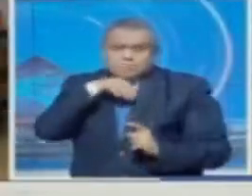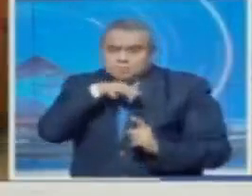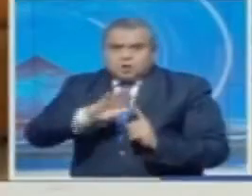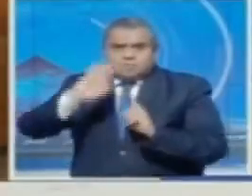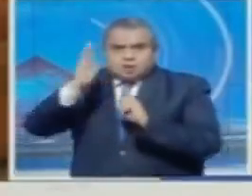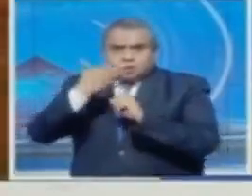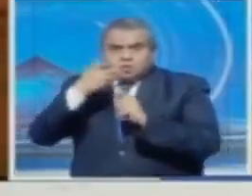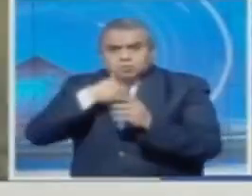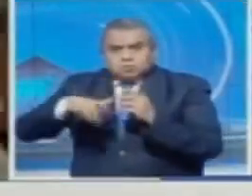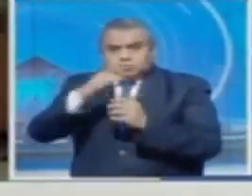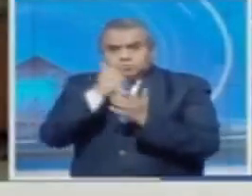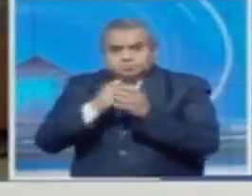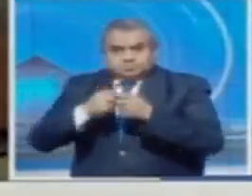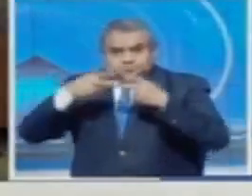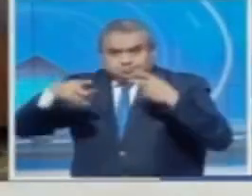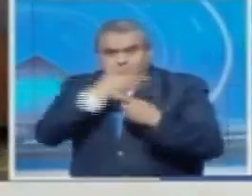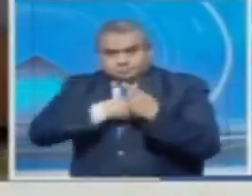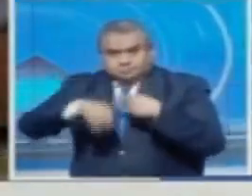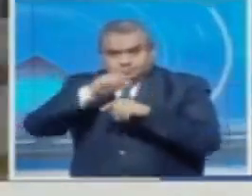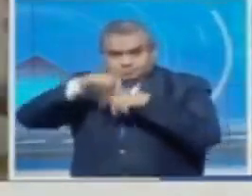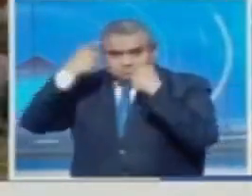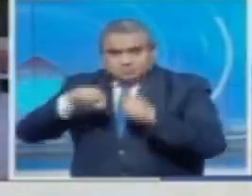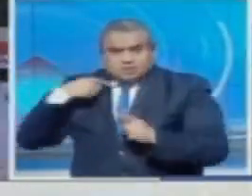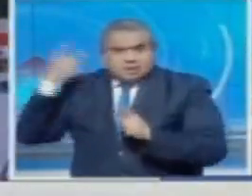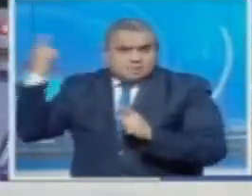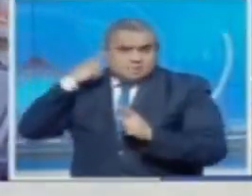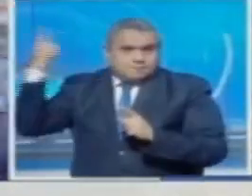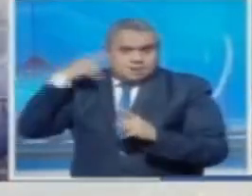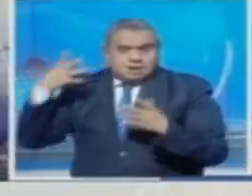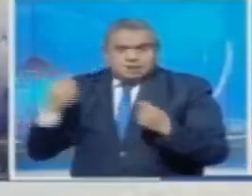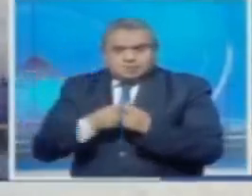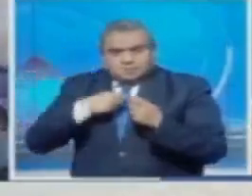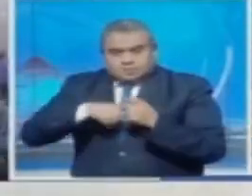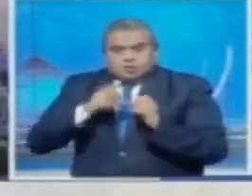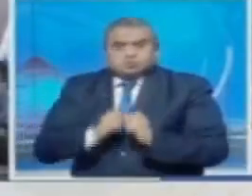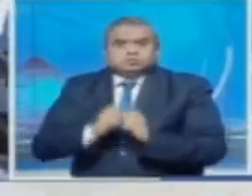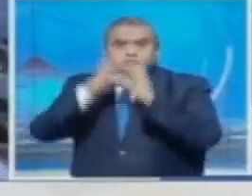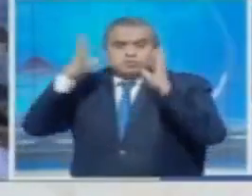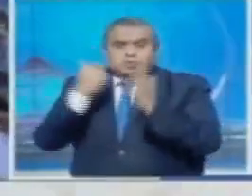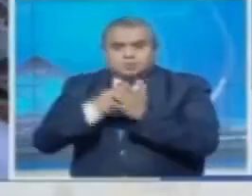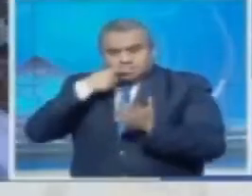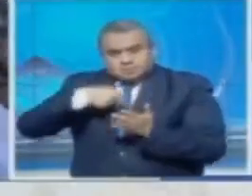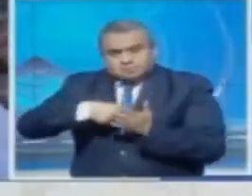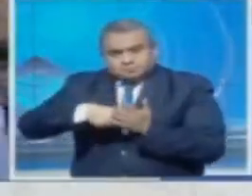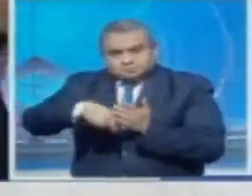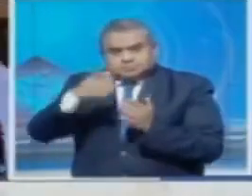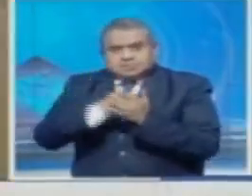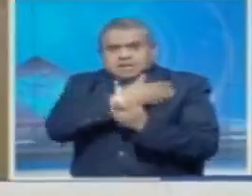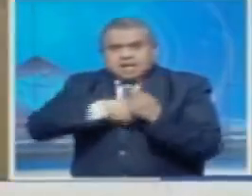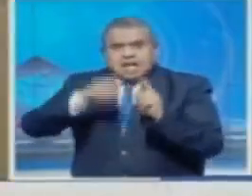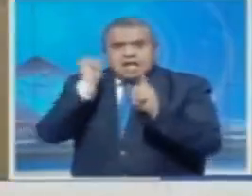عمليات تفويج من انتهت مدة إقامتهم إلى مكة المكرمة مع بشائر الصباح تمهيدا لأداء مناسك